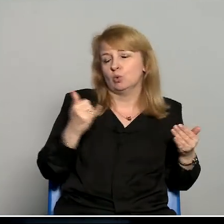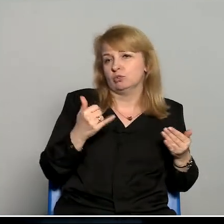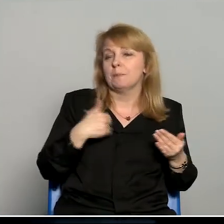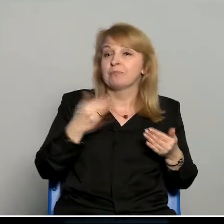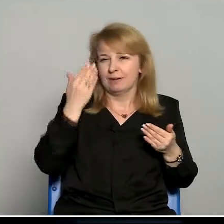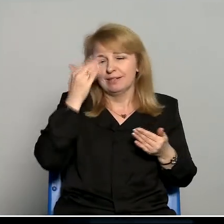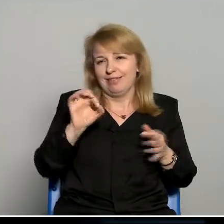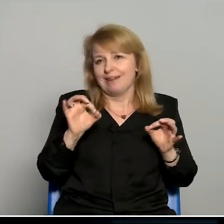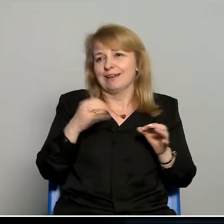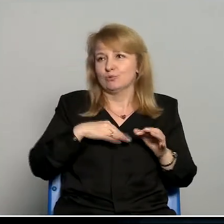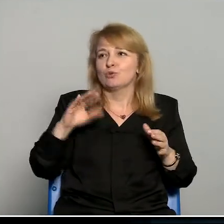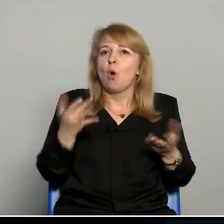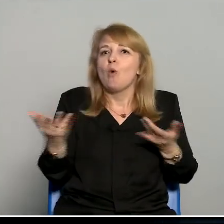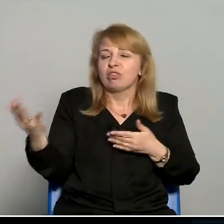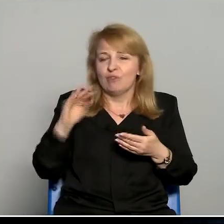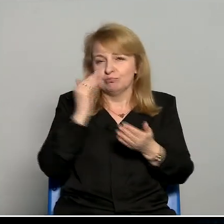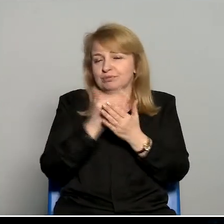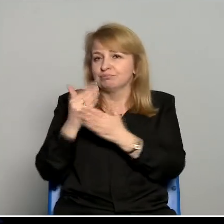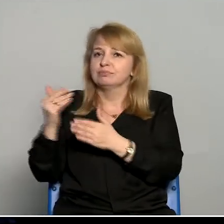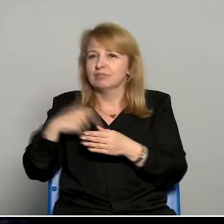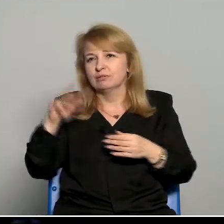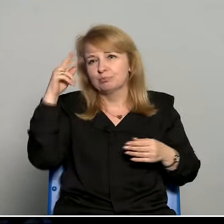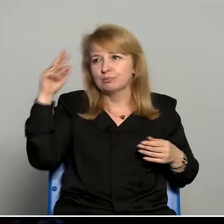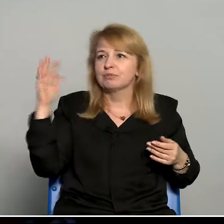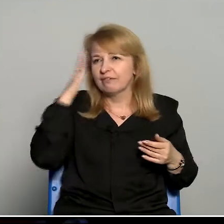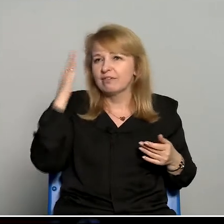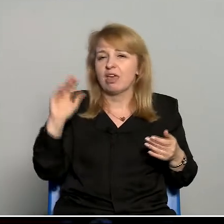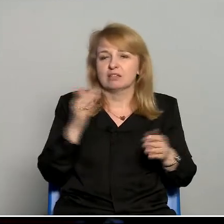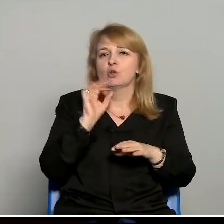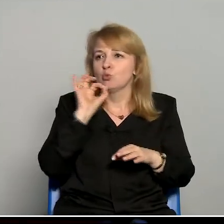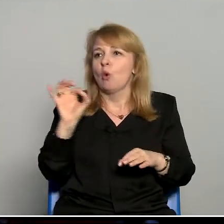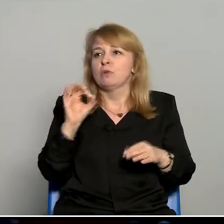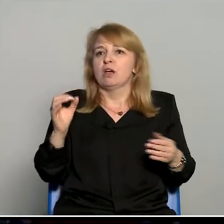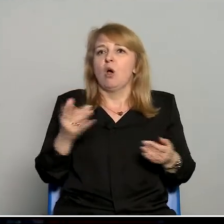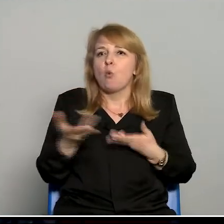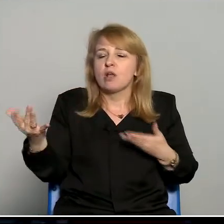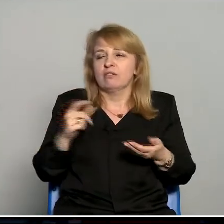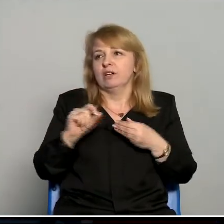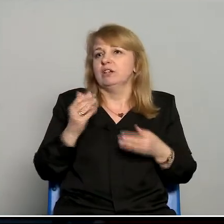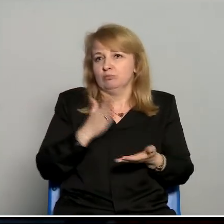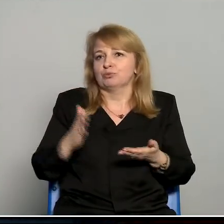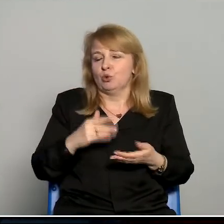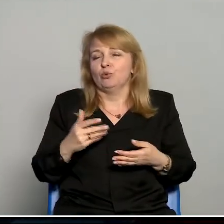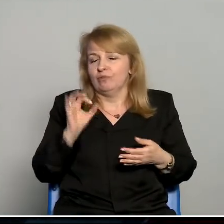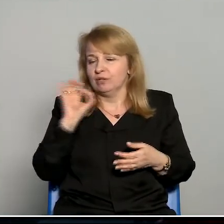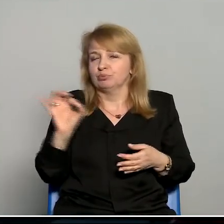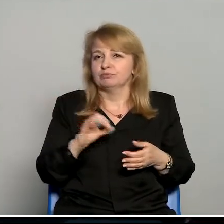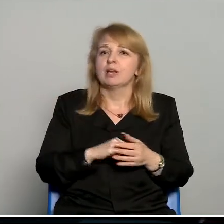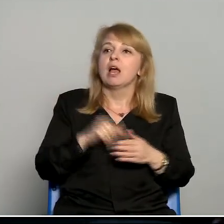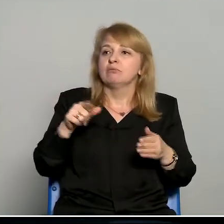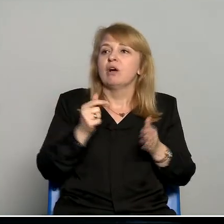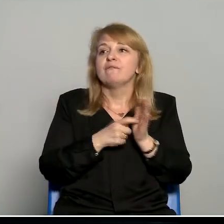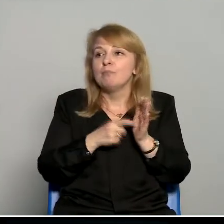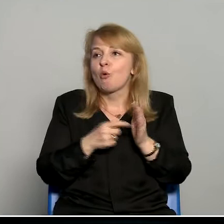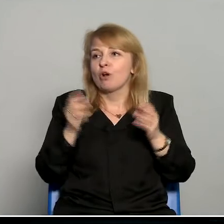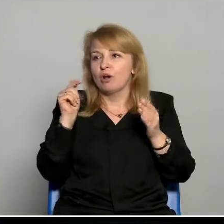rozpoznawalna, a system sam w sobie stał się prostszy i bardziej przyjazny, o ile to w ogóle jest możliwe przy tych wymogach,